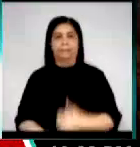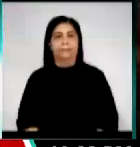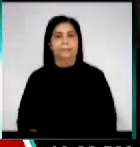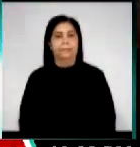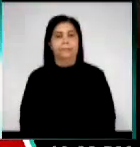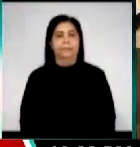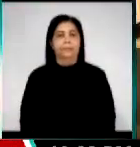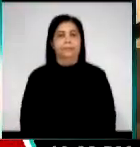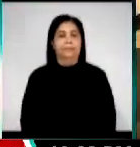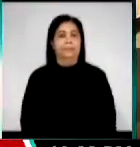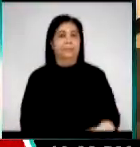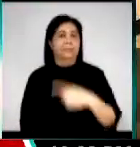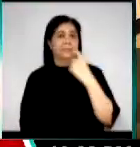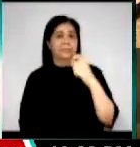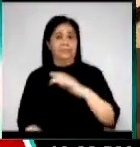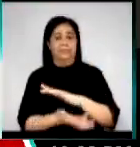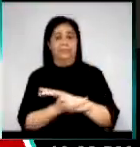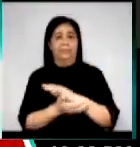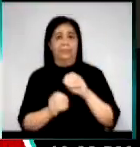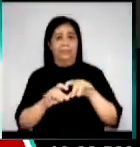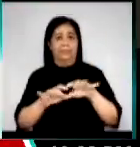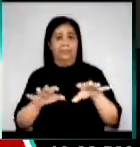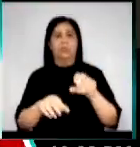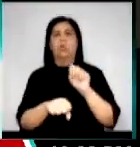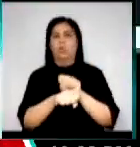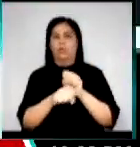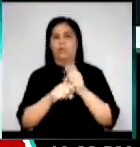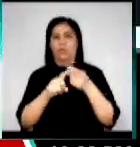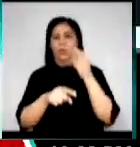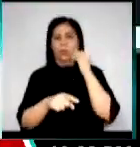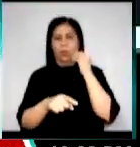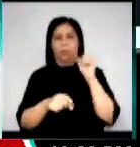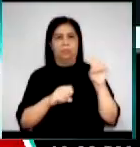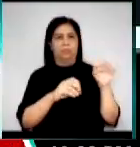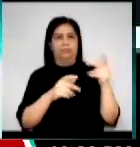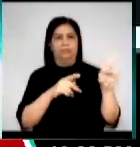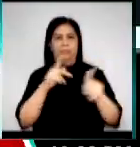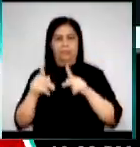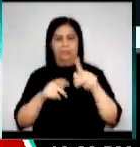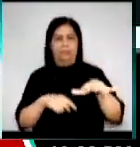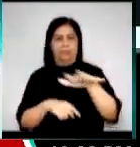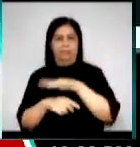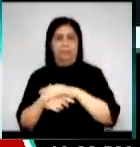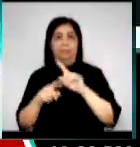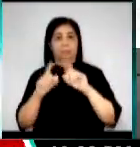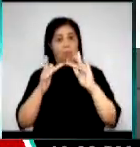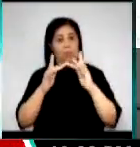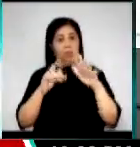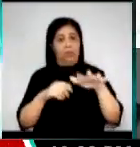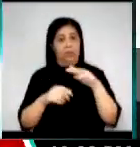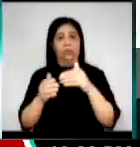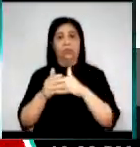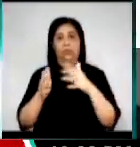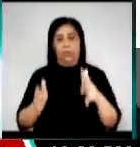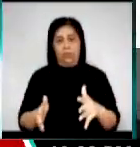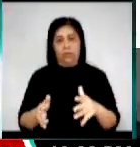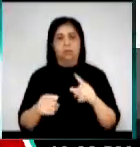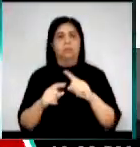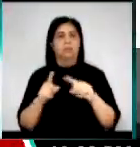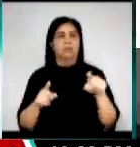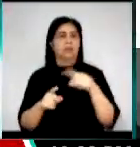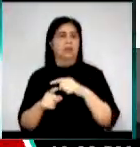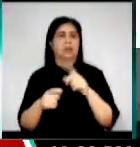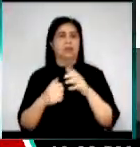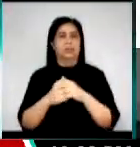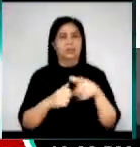Dahil sa pandemya, work from home muna ang maraming Pilipino, habang online classes naman ang mga estudyante. Pero ang mga network technician